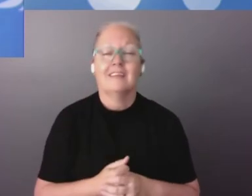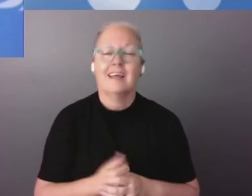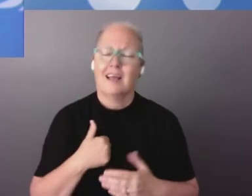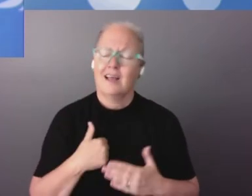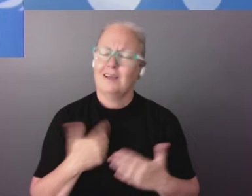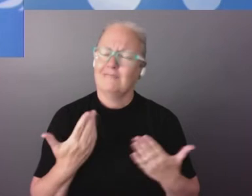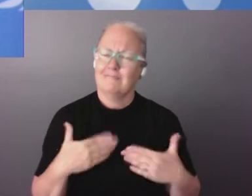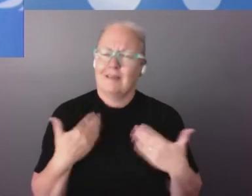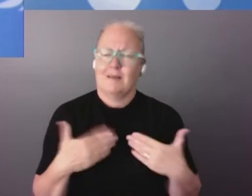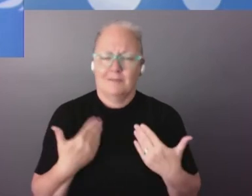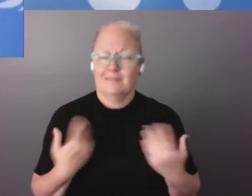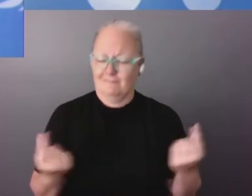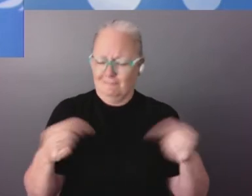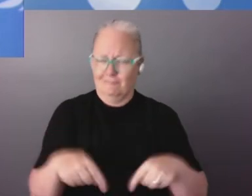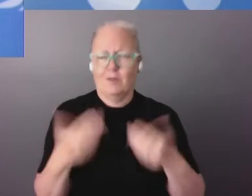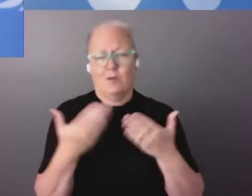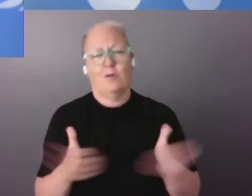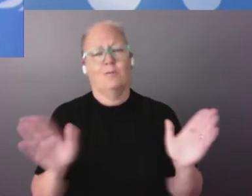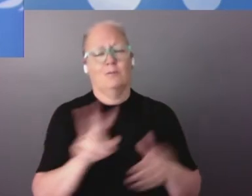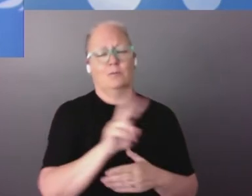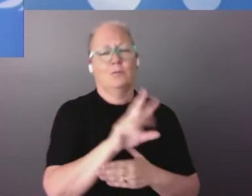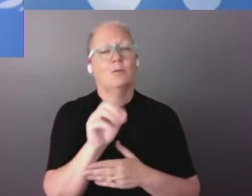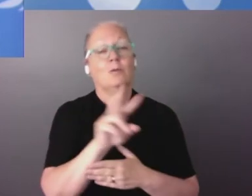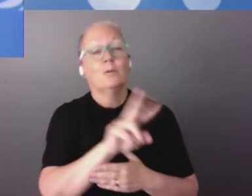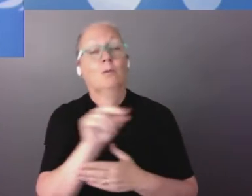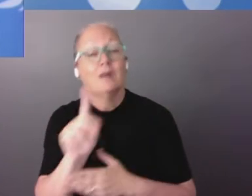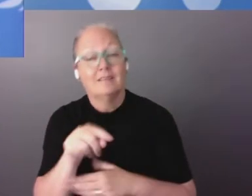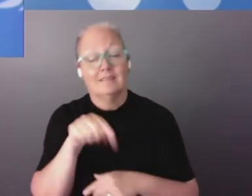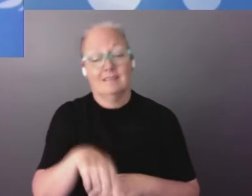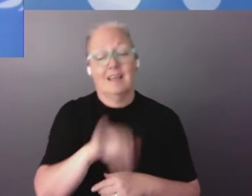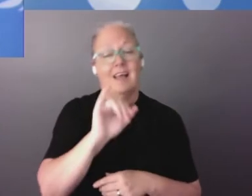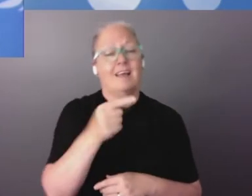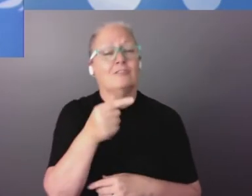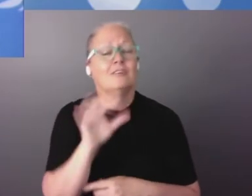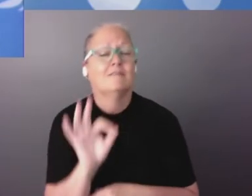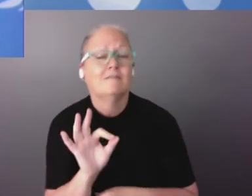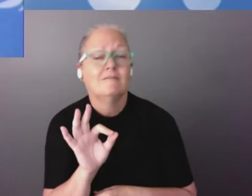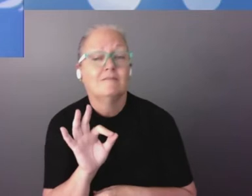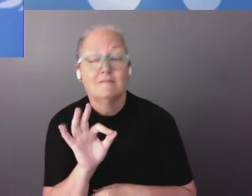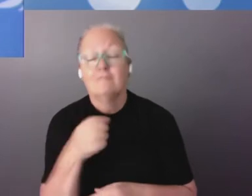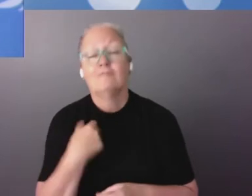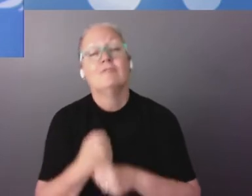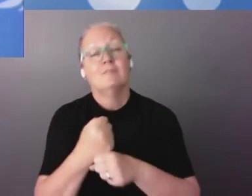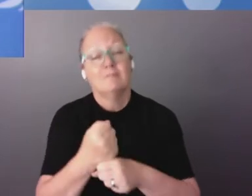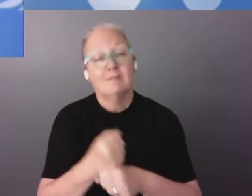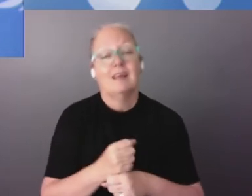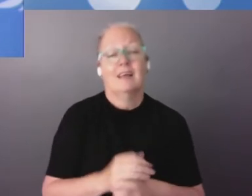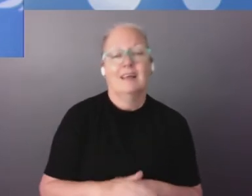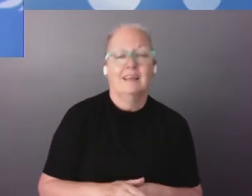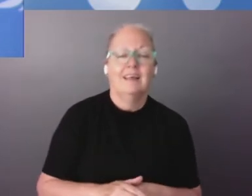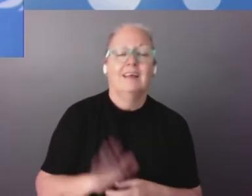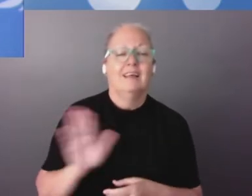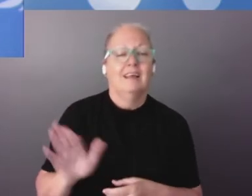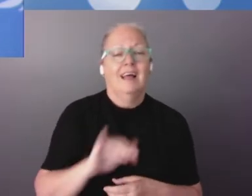المشاركين. السيدات والسادة، إنه لشرف كبير لي أن أشارك في الجلسة الافتتاحية